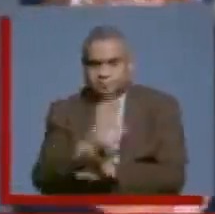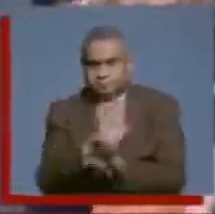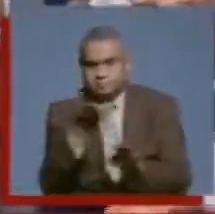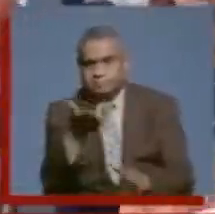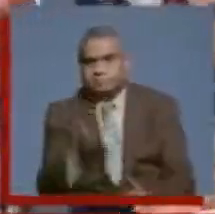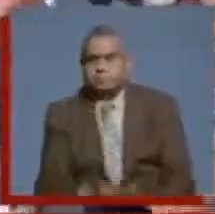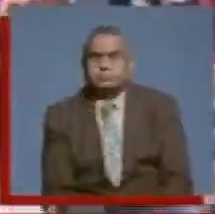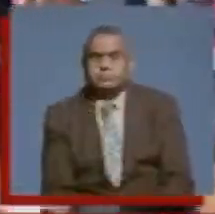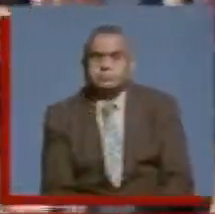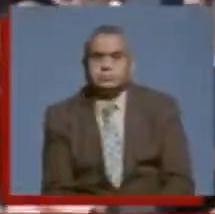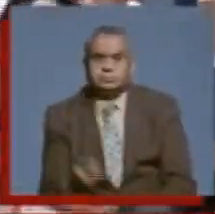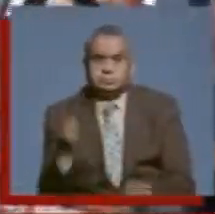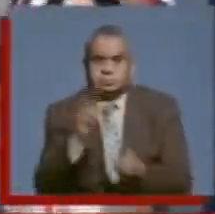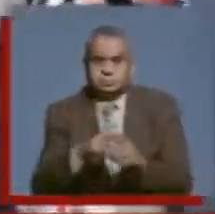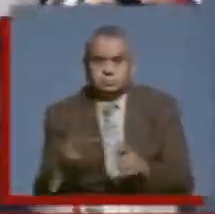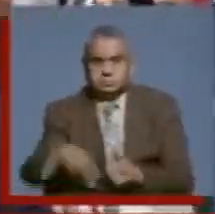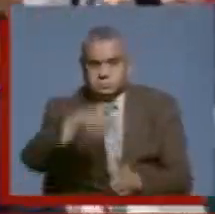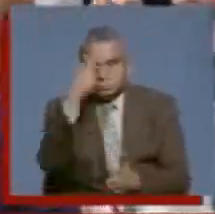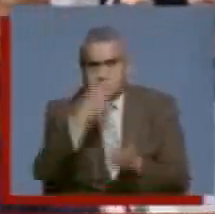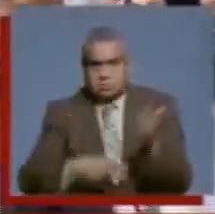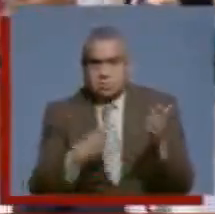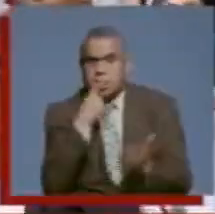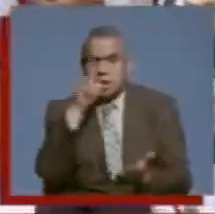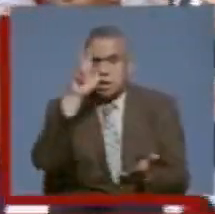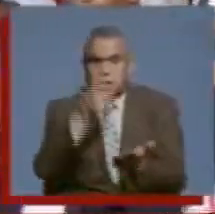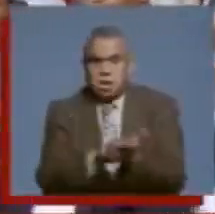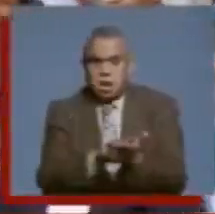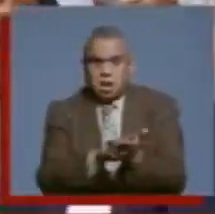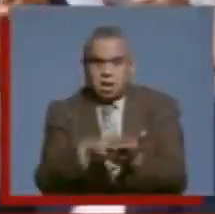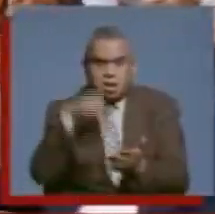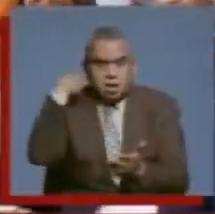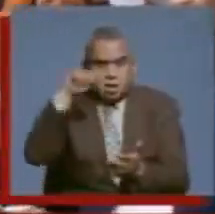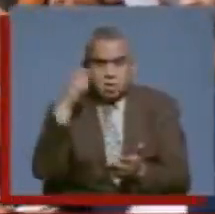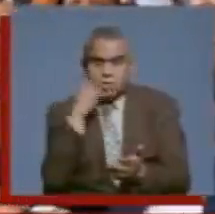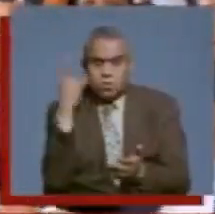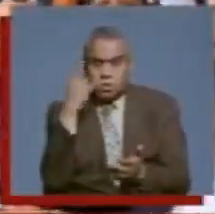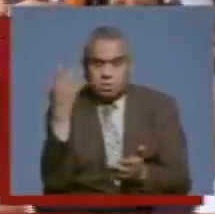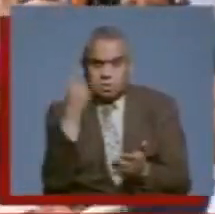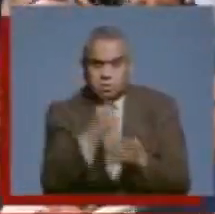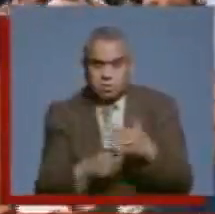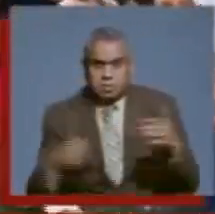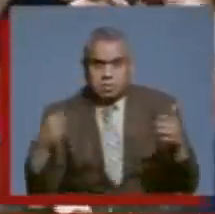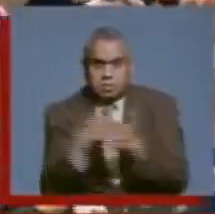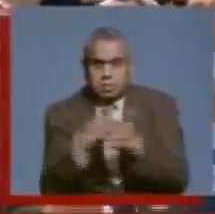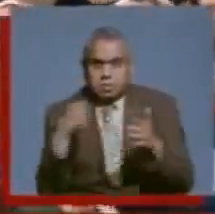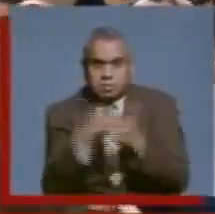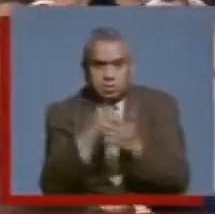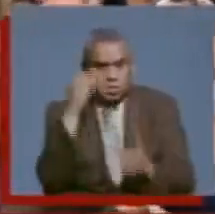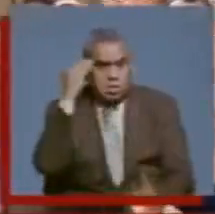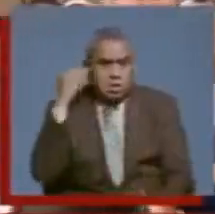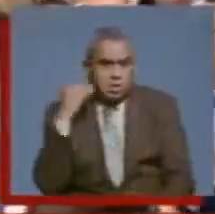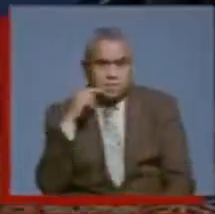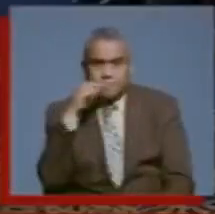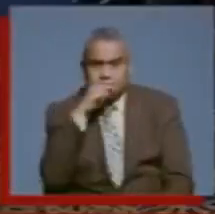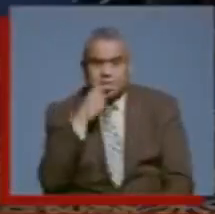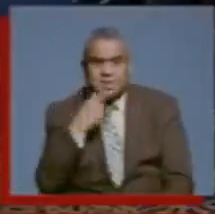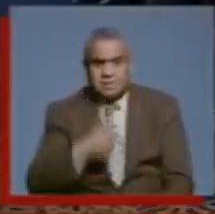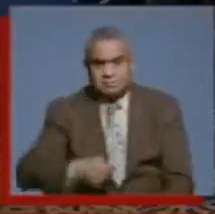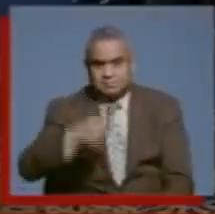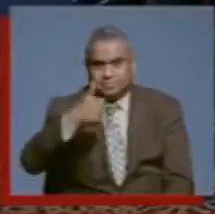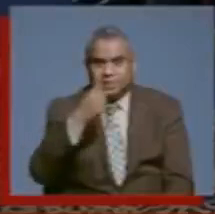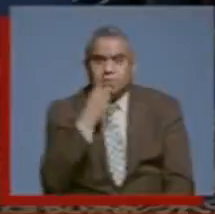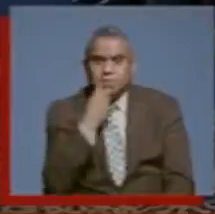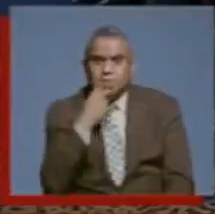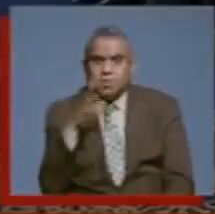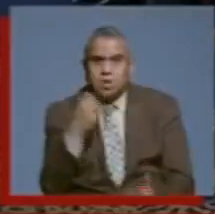كما صدر قرار سيادته بمنح خريجي وخريجات قسم الضباط المتخصصين